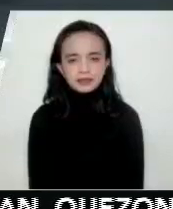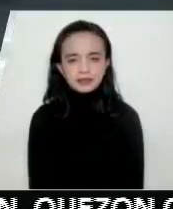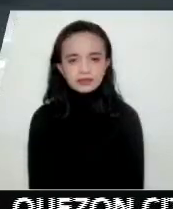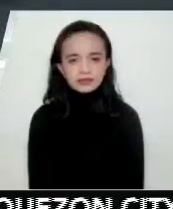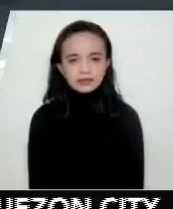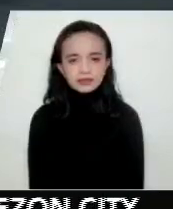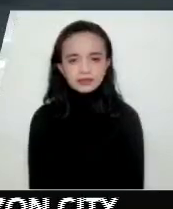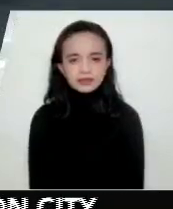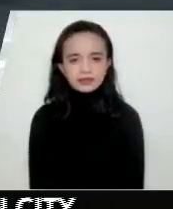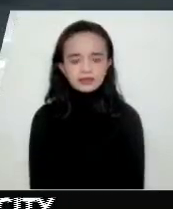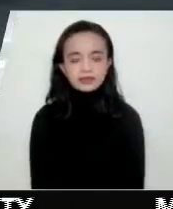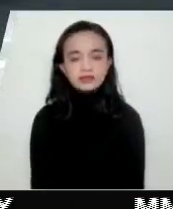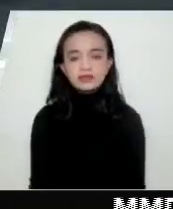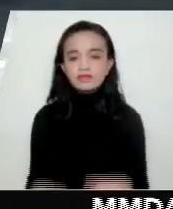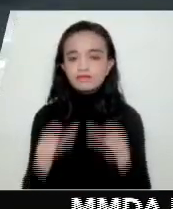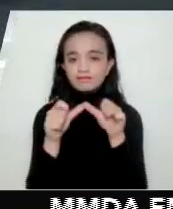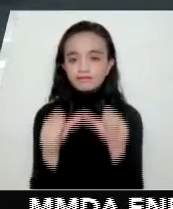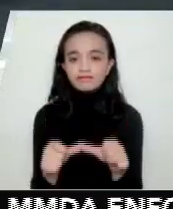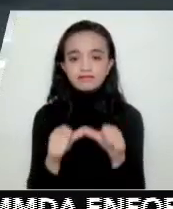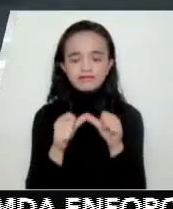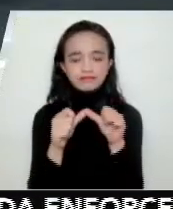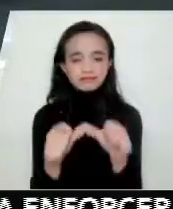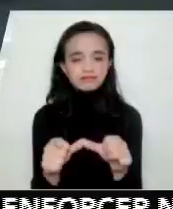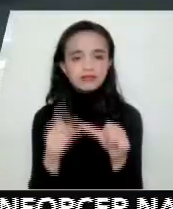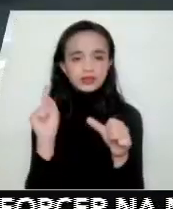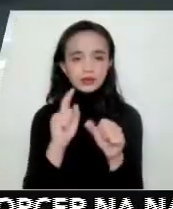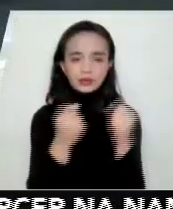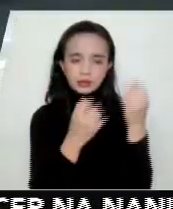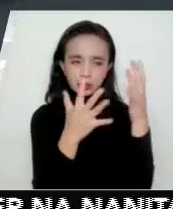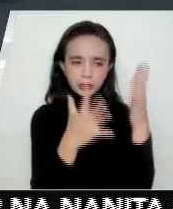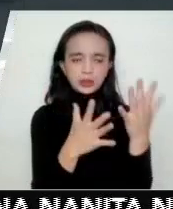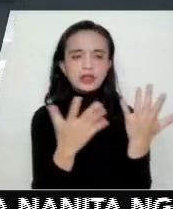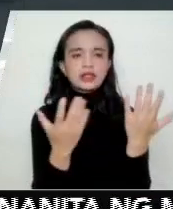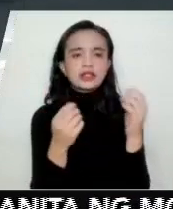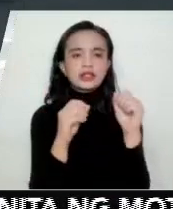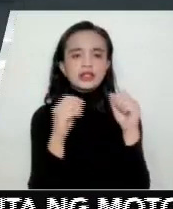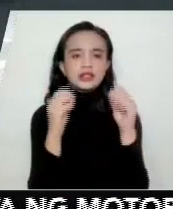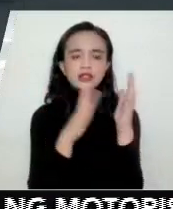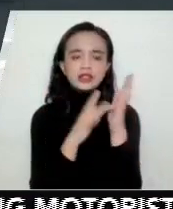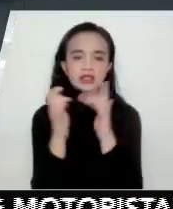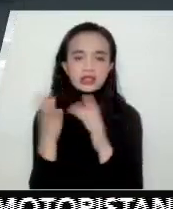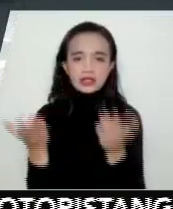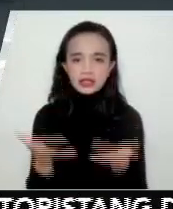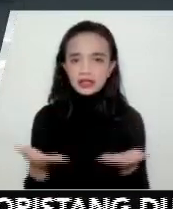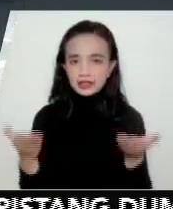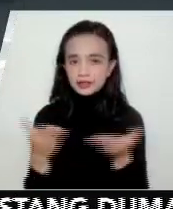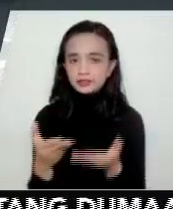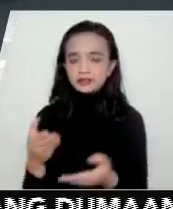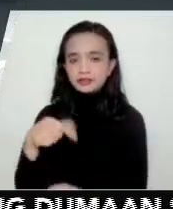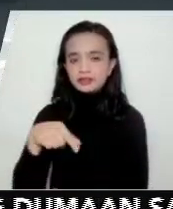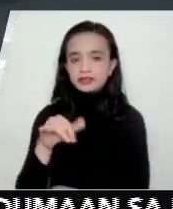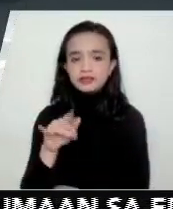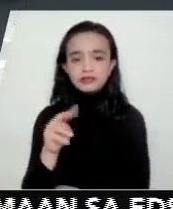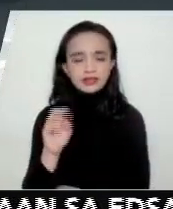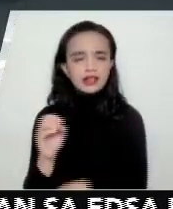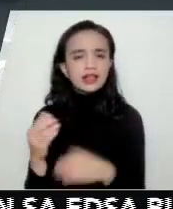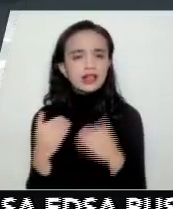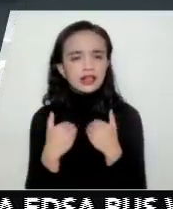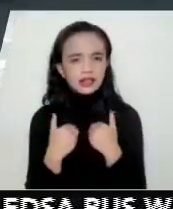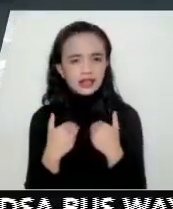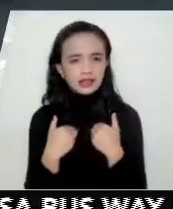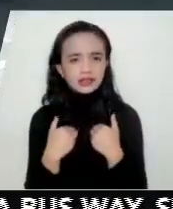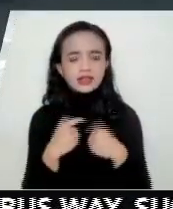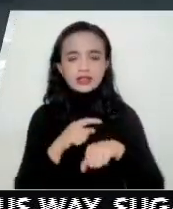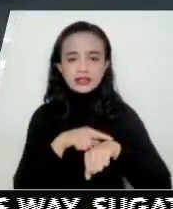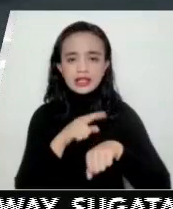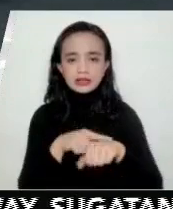At habang nagpapatuloy ang pahalik o pagpupugay sa poong itim na Nazareno dito sa Carino Grandstand, may mga pagkakataon rin naman na maikli ang